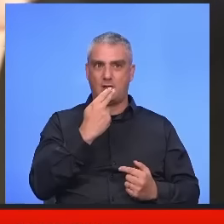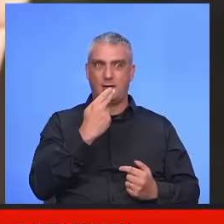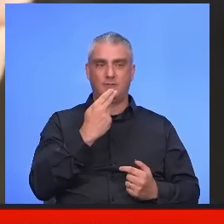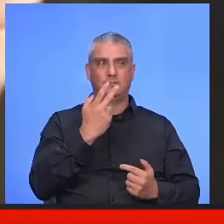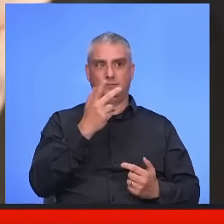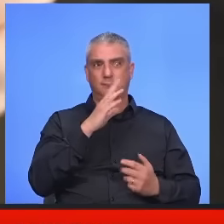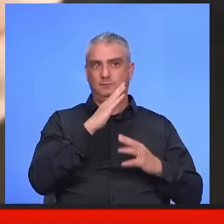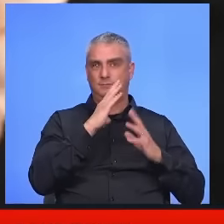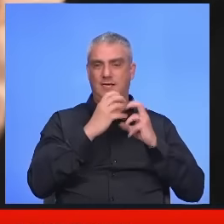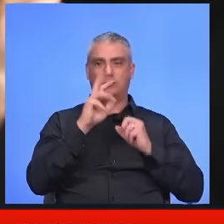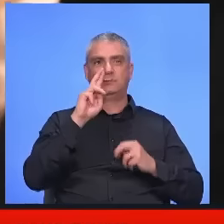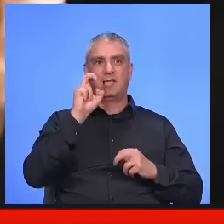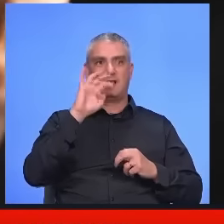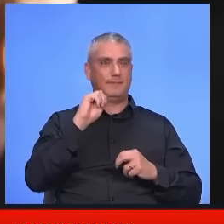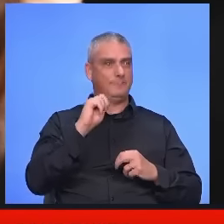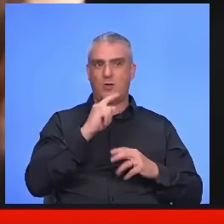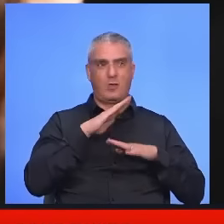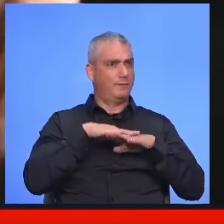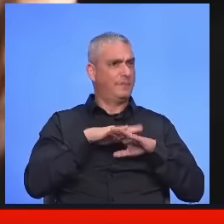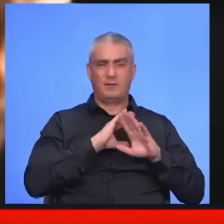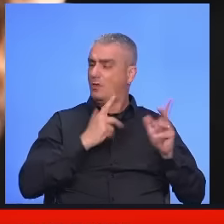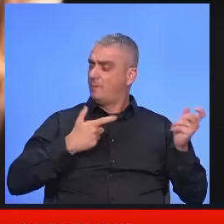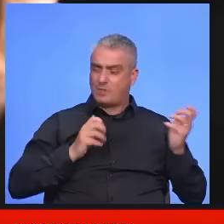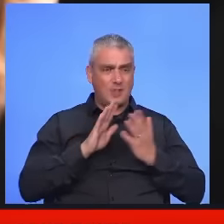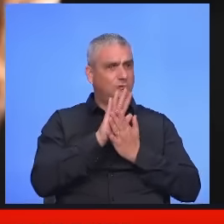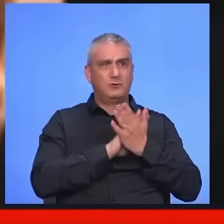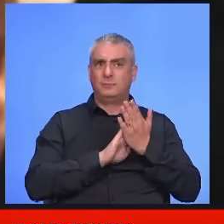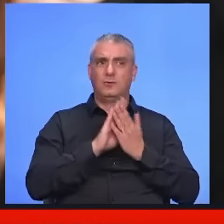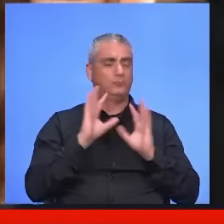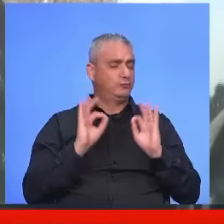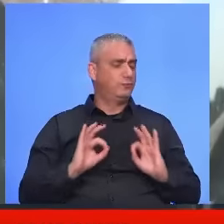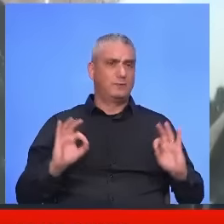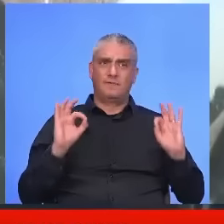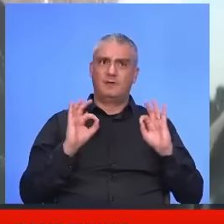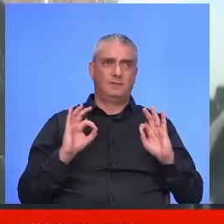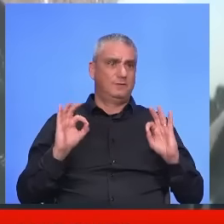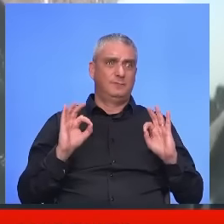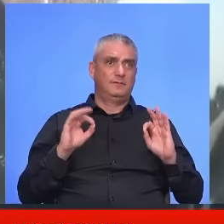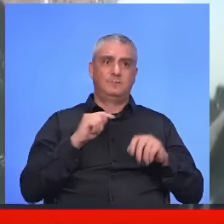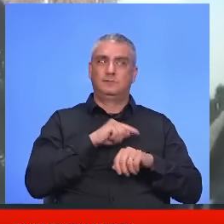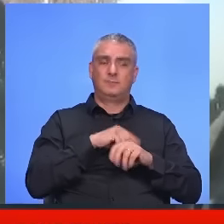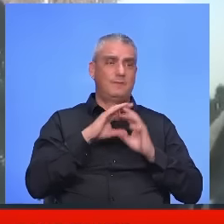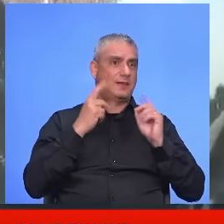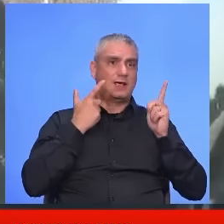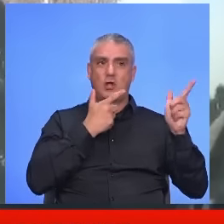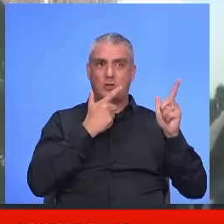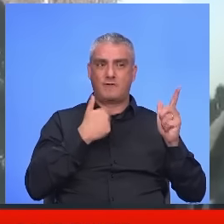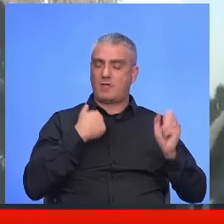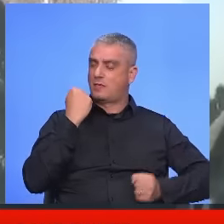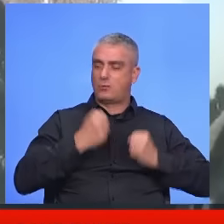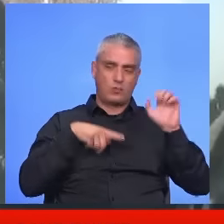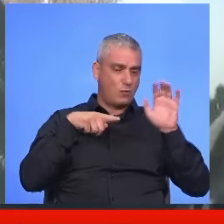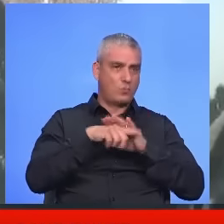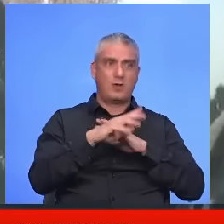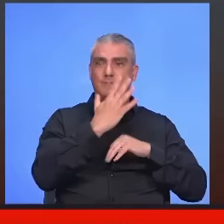בהיראים. לא בתפקיד, לא עם נשק, לא עם שום דבר. תוך כדי מתחילות יריות,